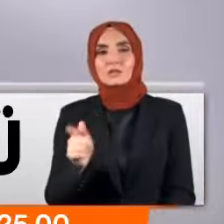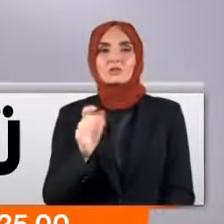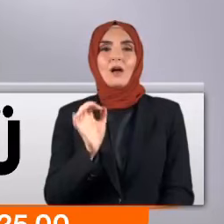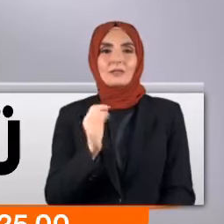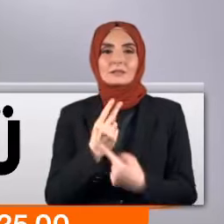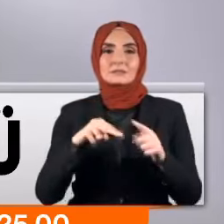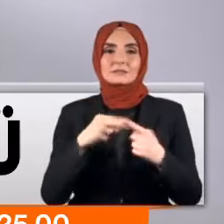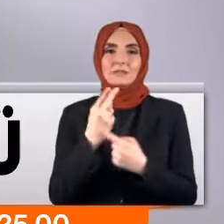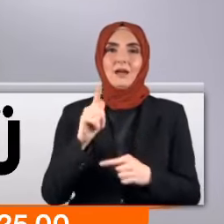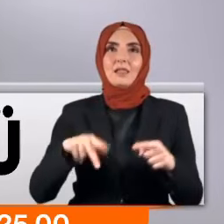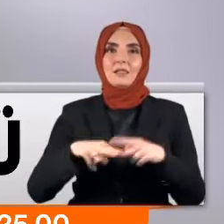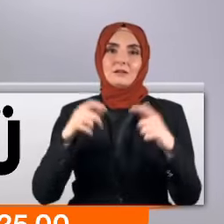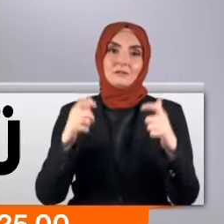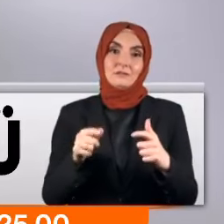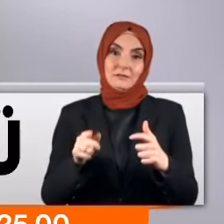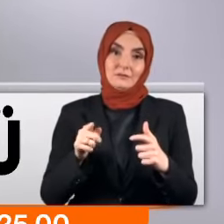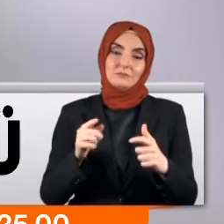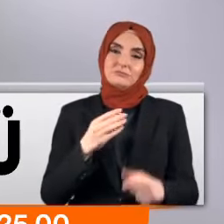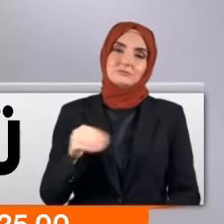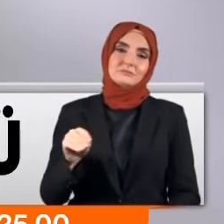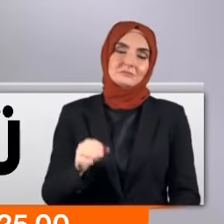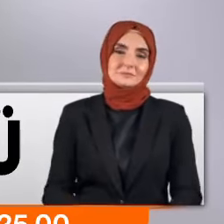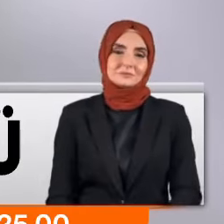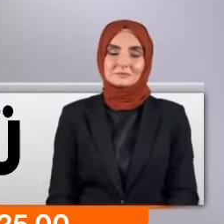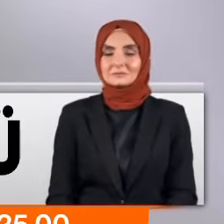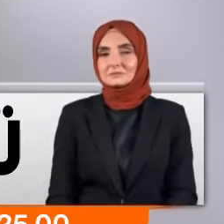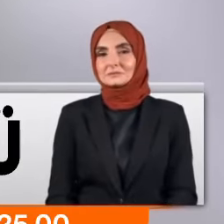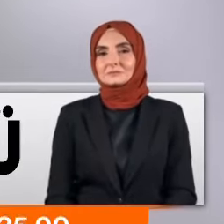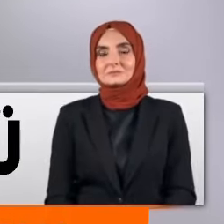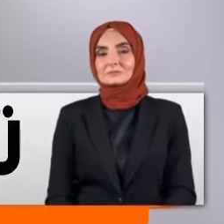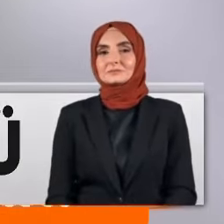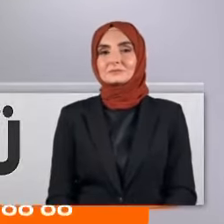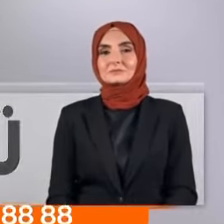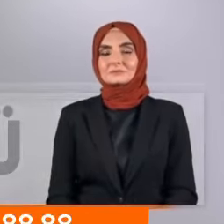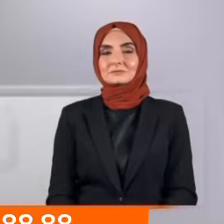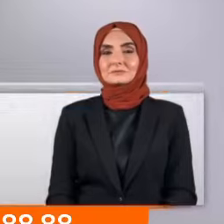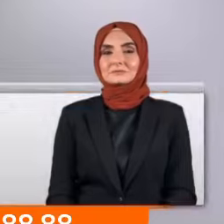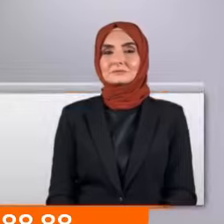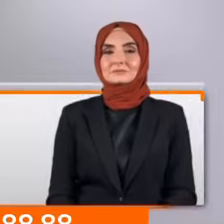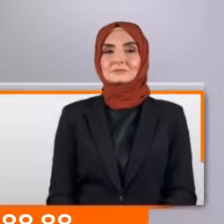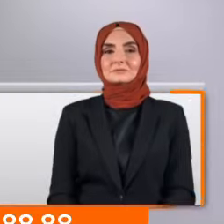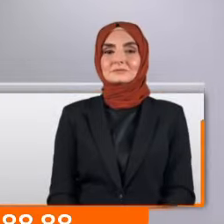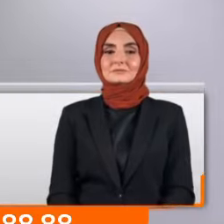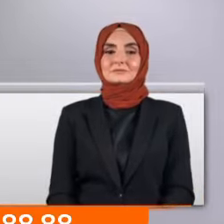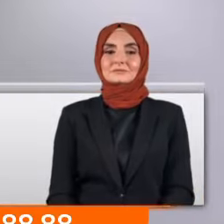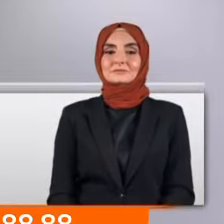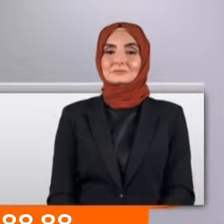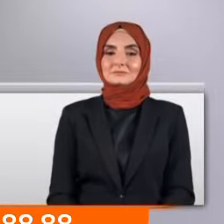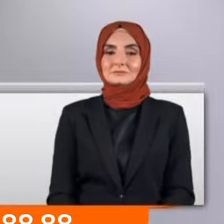Erik Dalı devrettik. Erik Dalı devrettik. Amanın